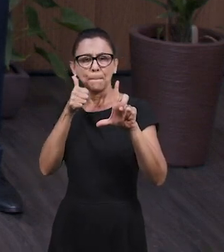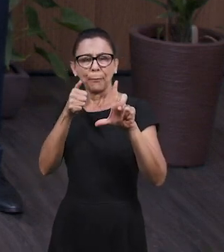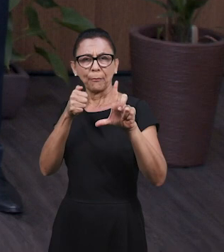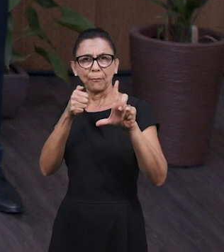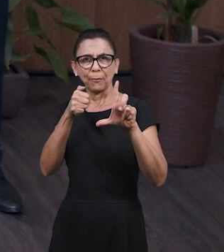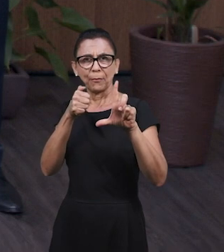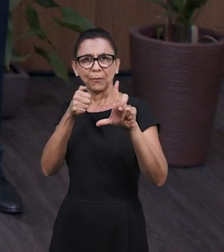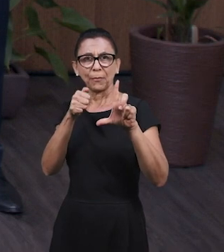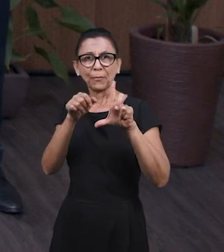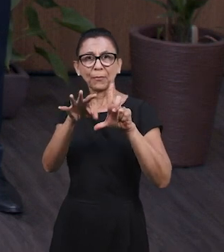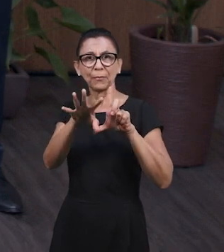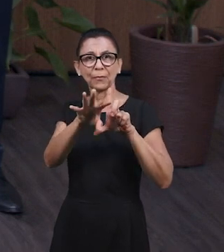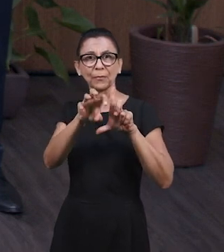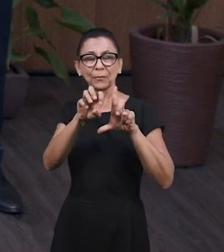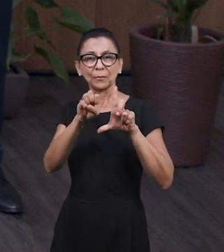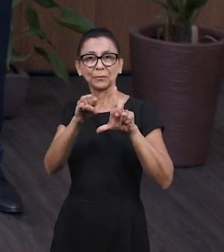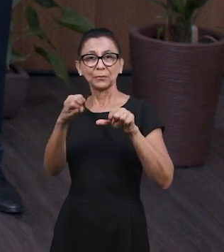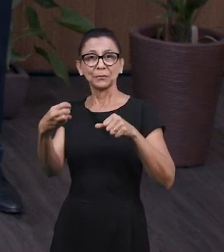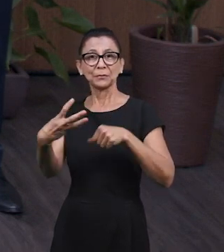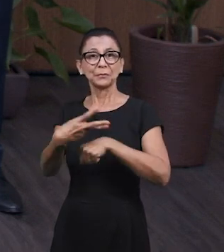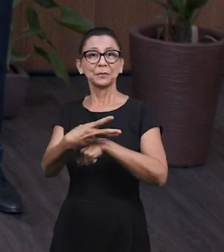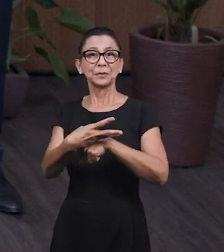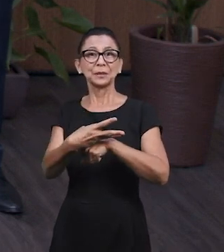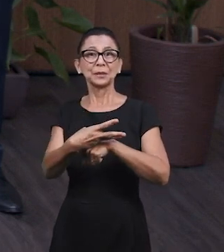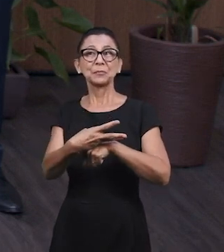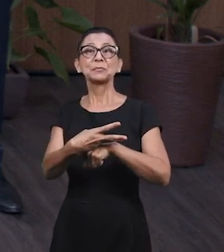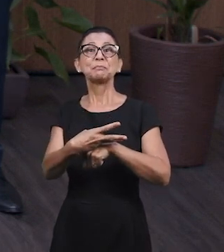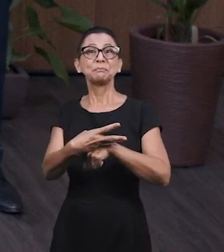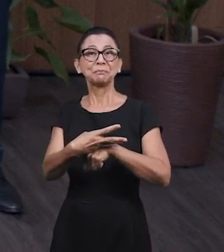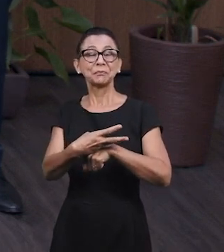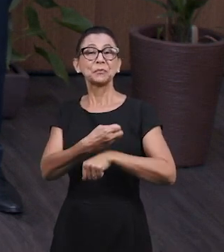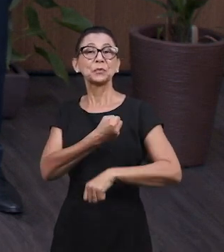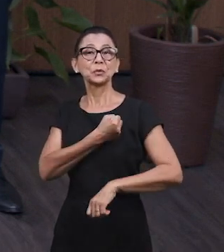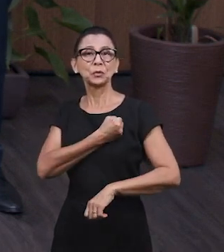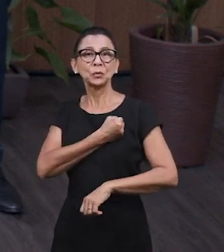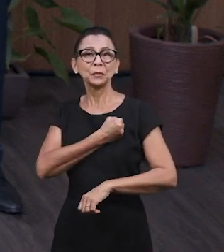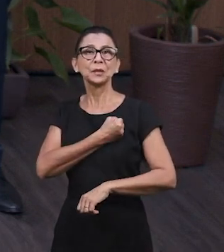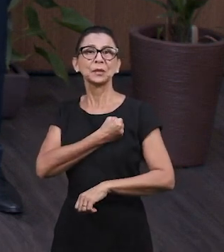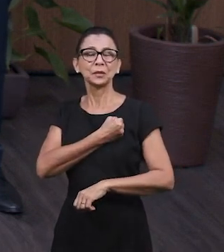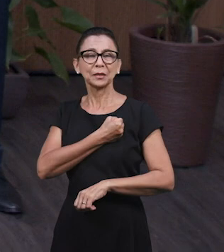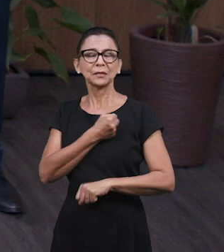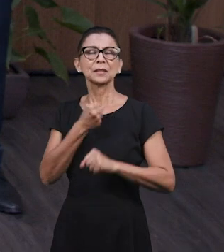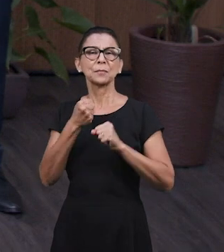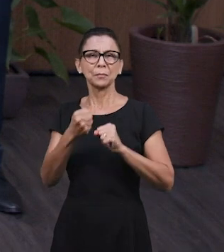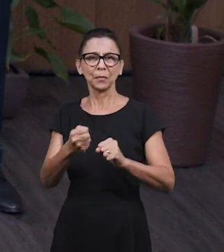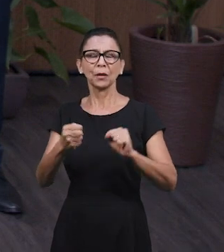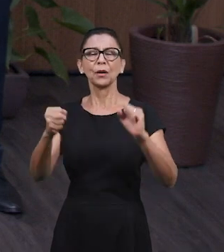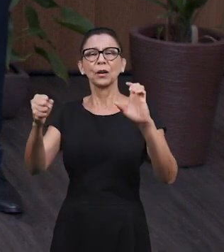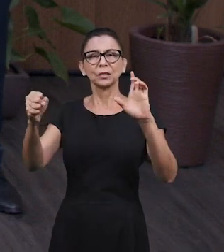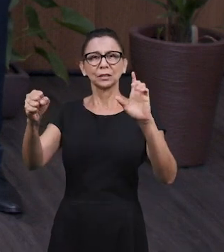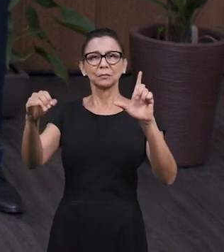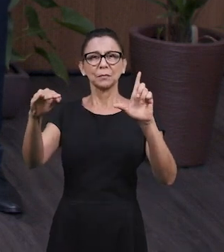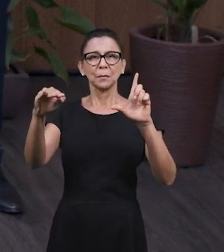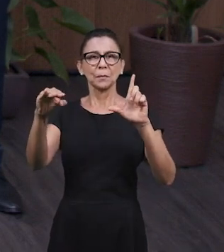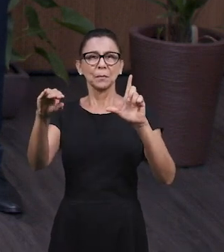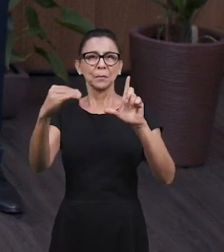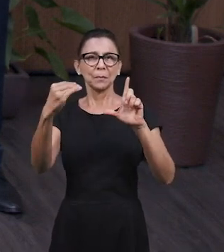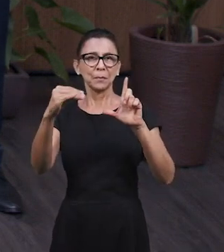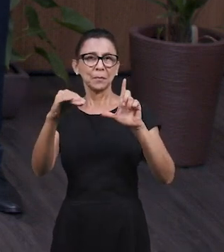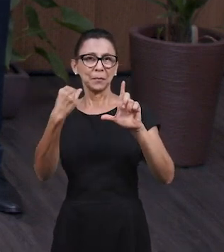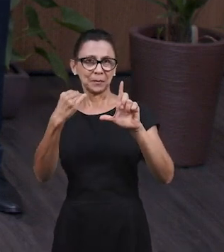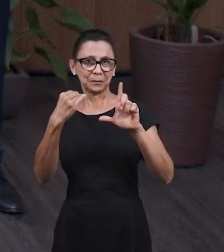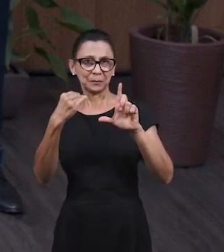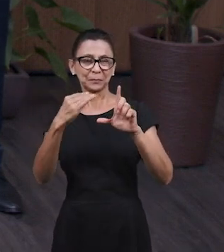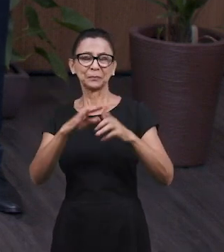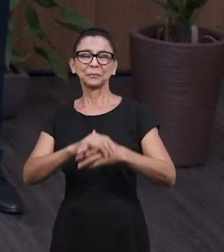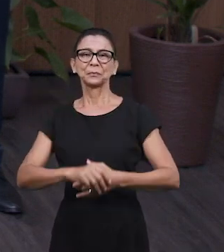smartphone et pointez sur ce code. Vous allez être redirigé vers un numéro WhatsApp à travers duquel vous pouvez nous